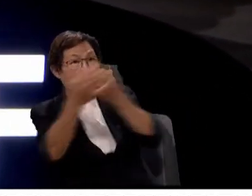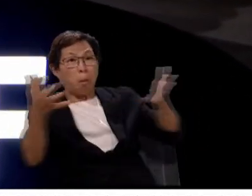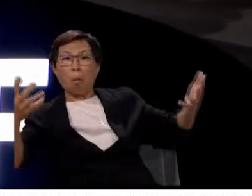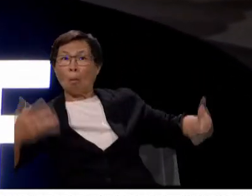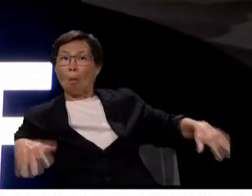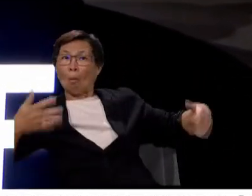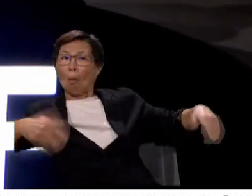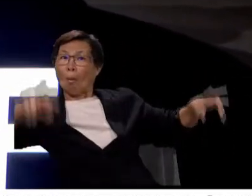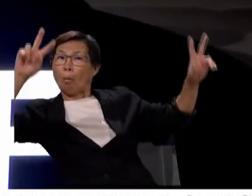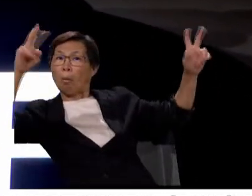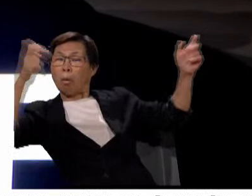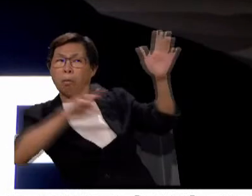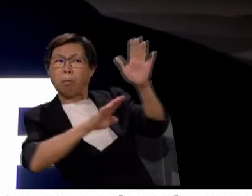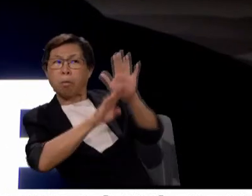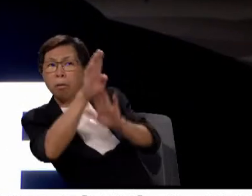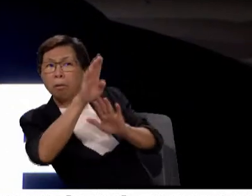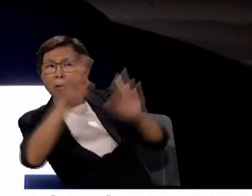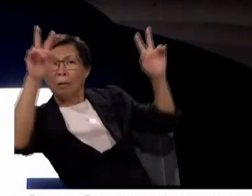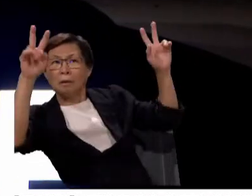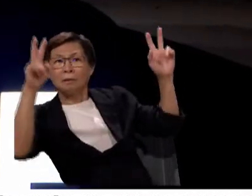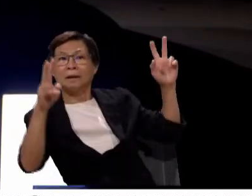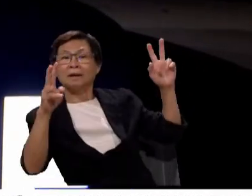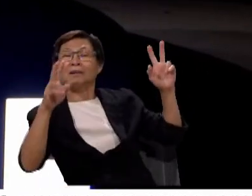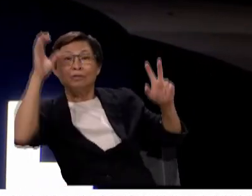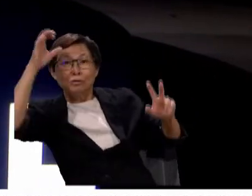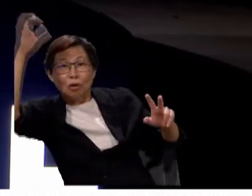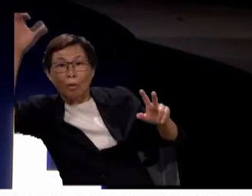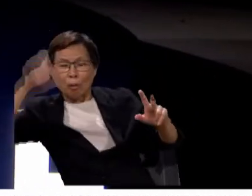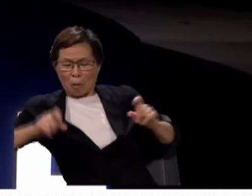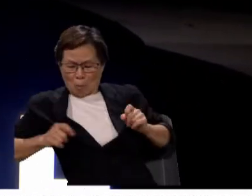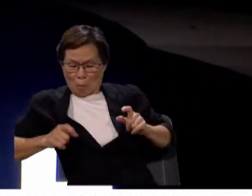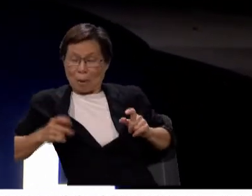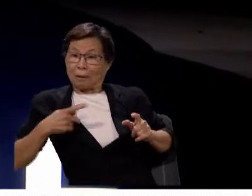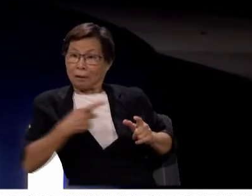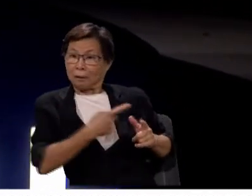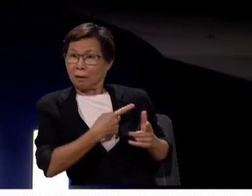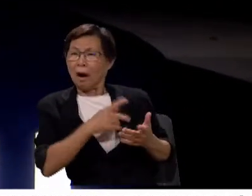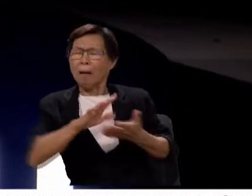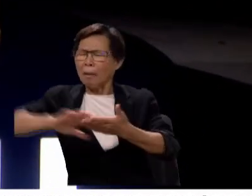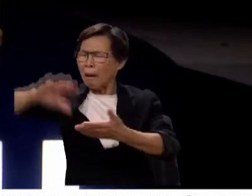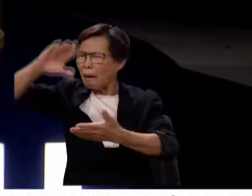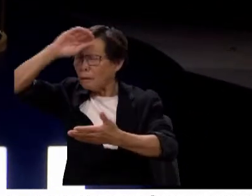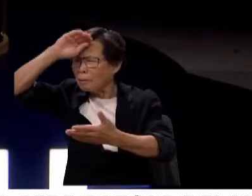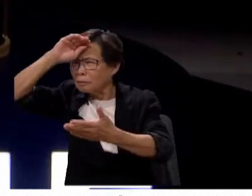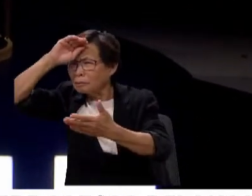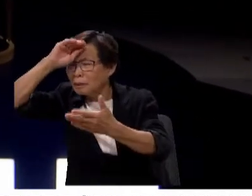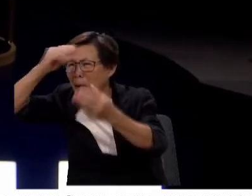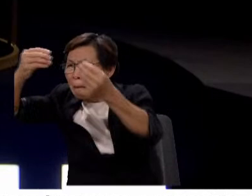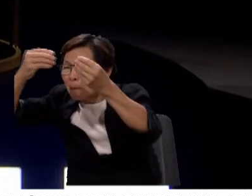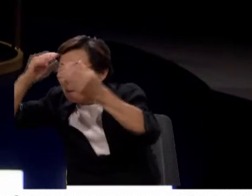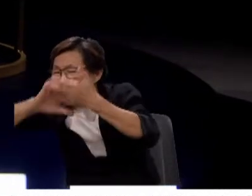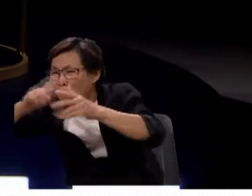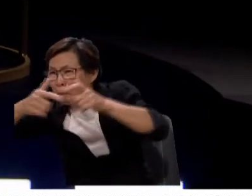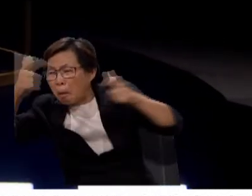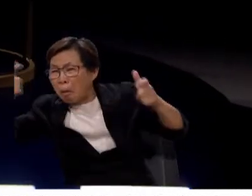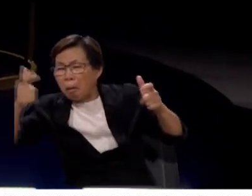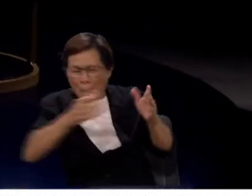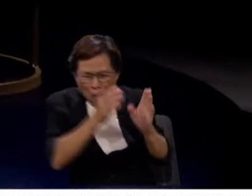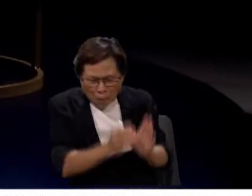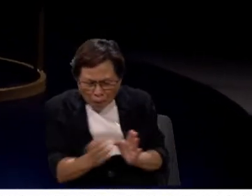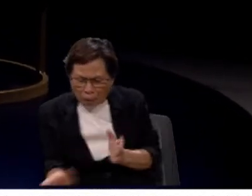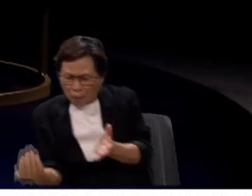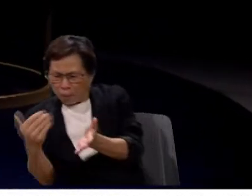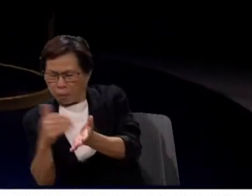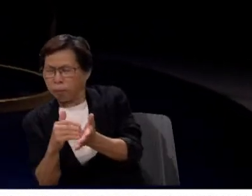dalam konteks pembangunan dan konsep swasta Anggara tidak flash Den pengajaran terbesar public tiba ke tahap ini melakukan penstrukturan